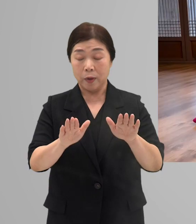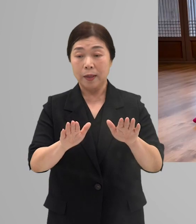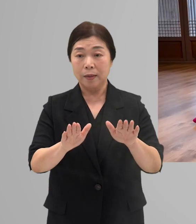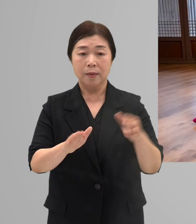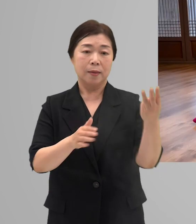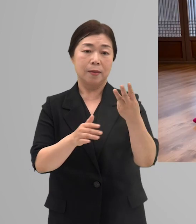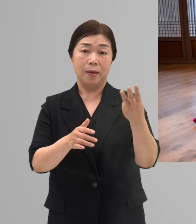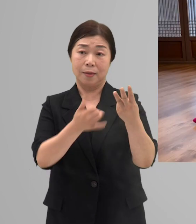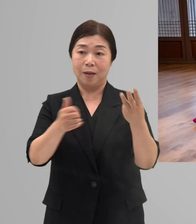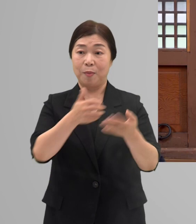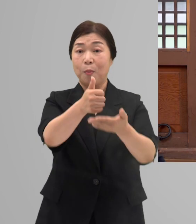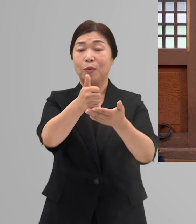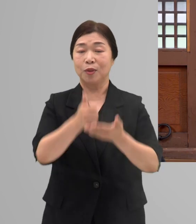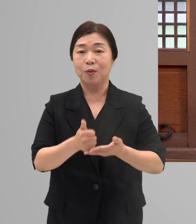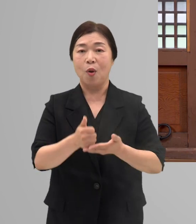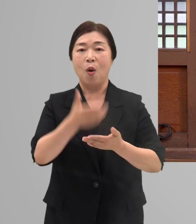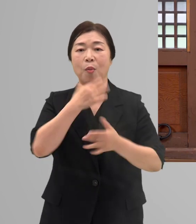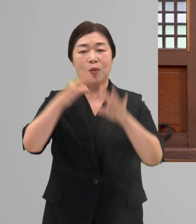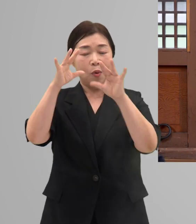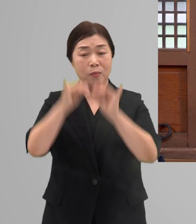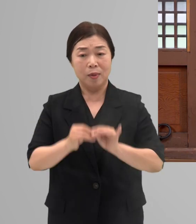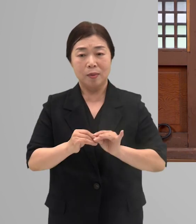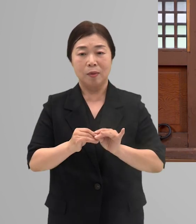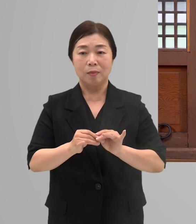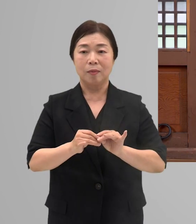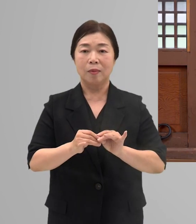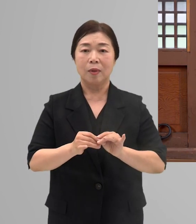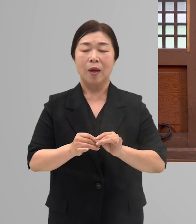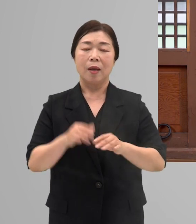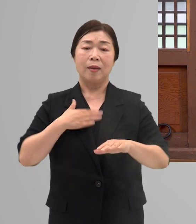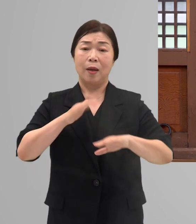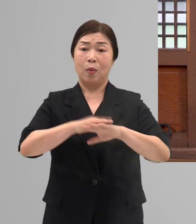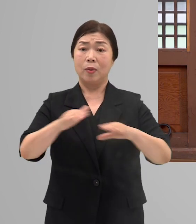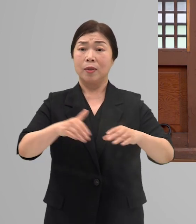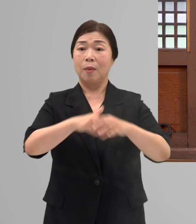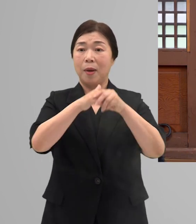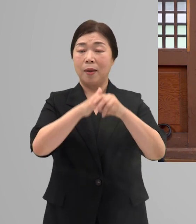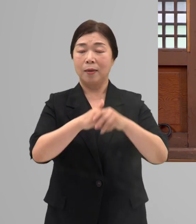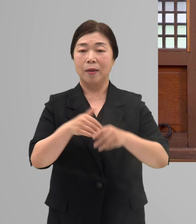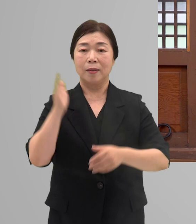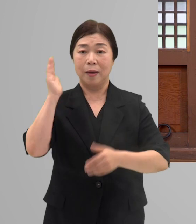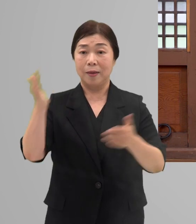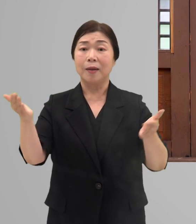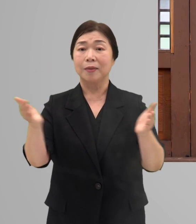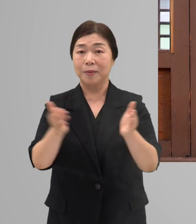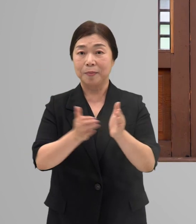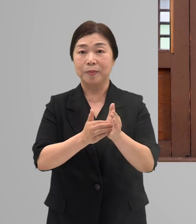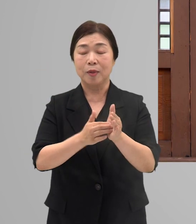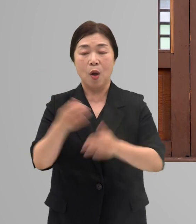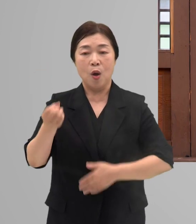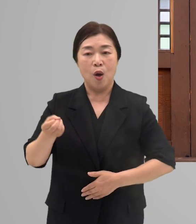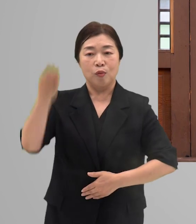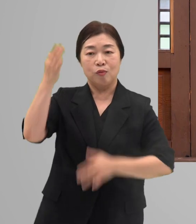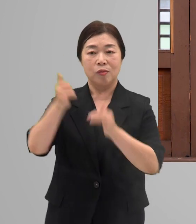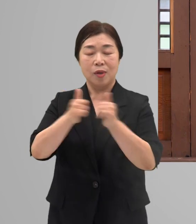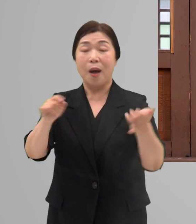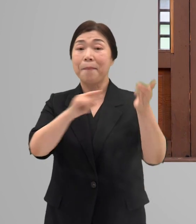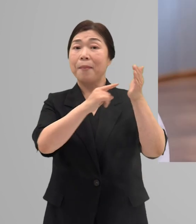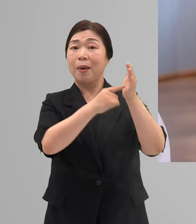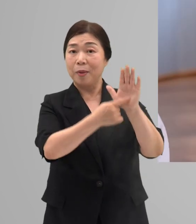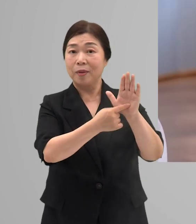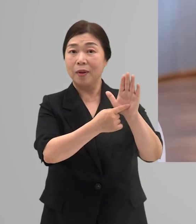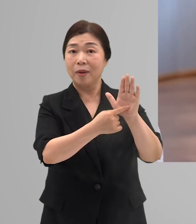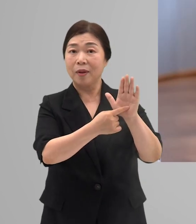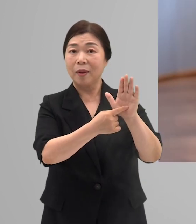이렇게 3분을 모시고 복지공감 퀴즈쇼 전화위복 내 손을 잡아 편 진행을 해봤습니다. 우승자를 발표할